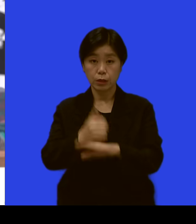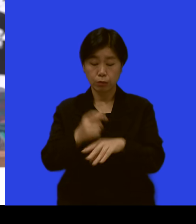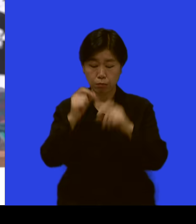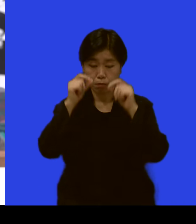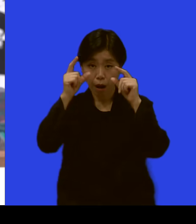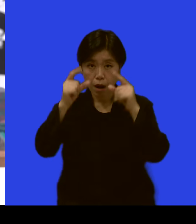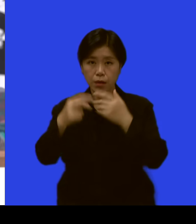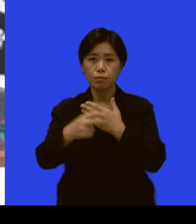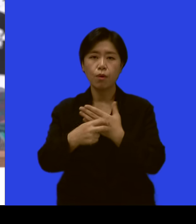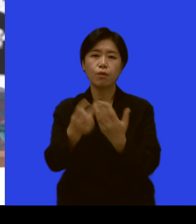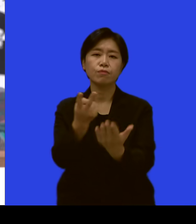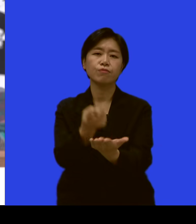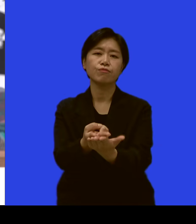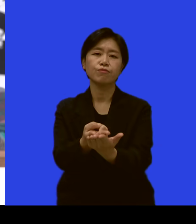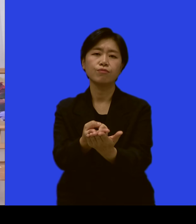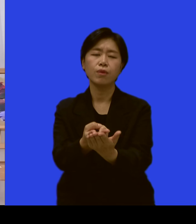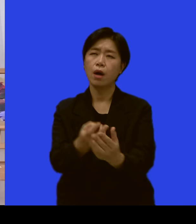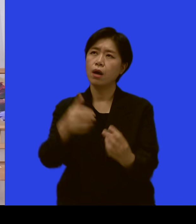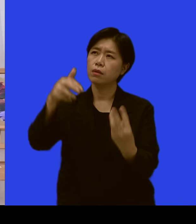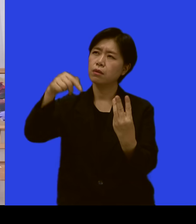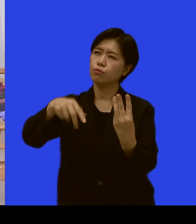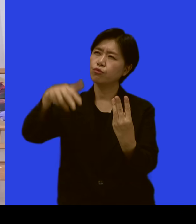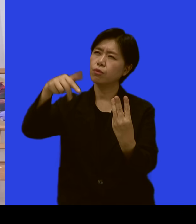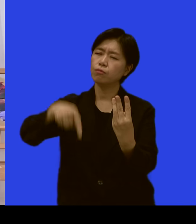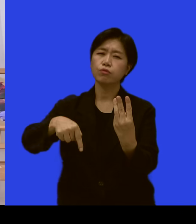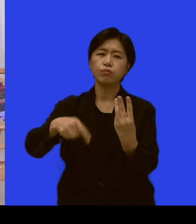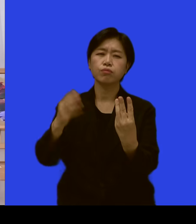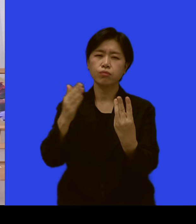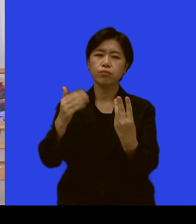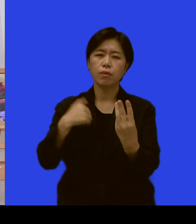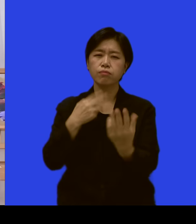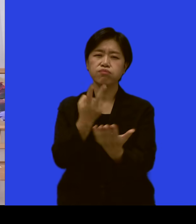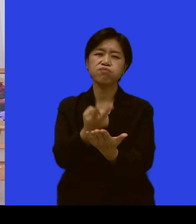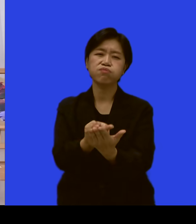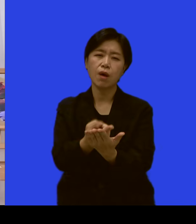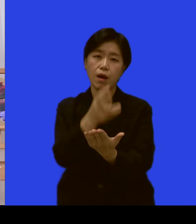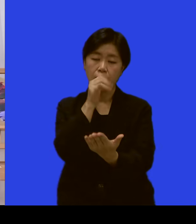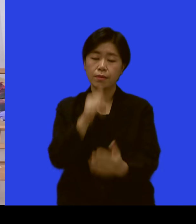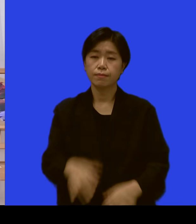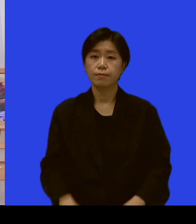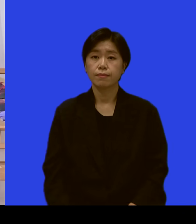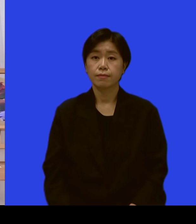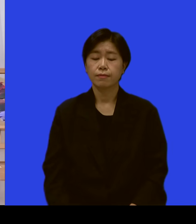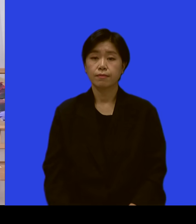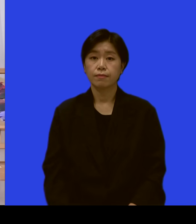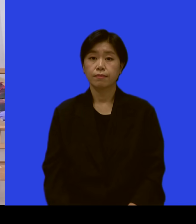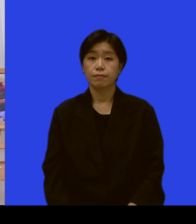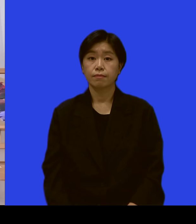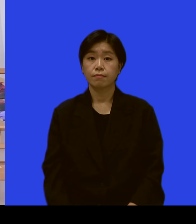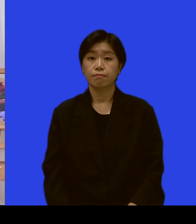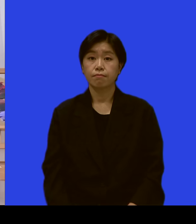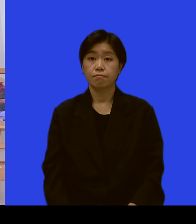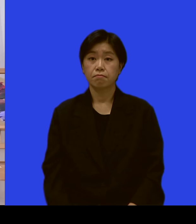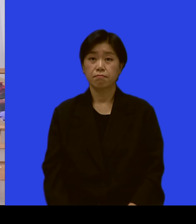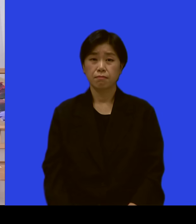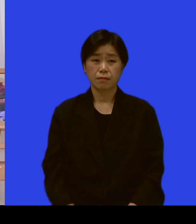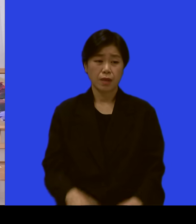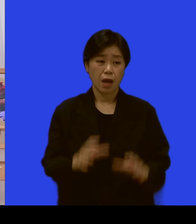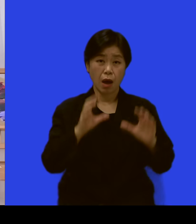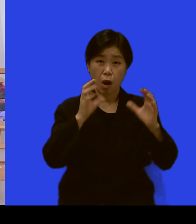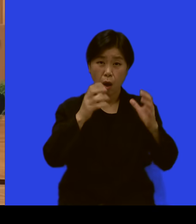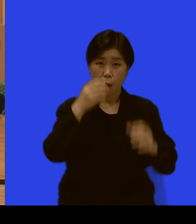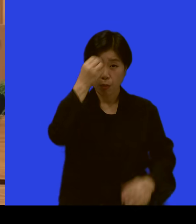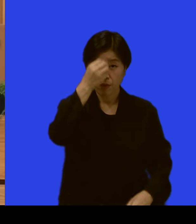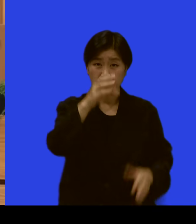3주 정도 약물 치료를 받았는데, 예. 그러니까 어렸을 때 이제 그냥 뭐 일반 뭐 술도 아니고 막